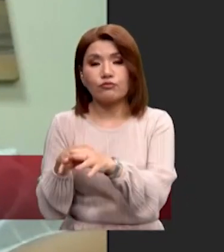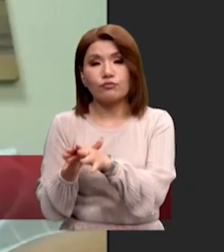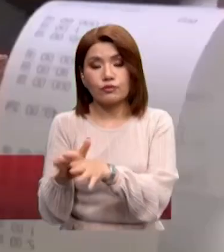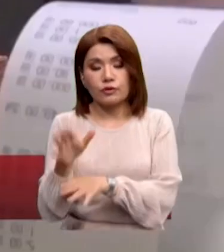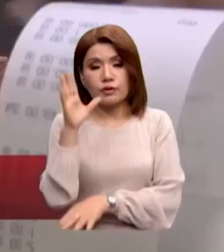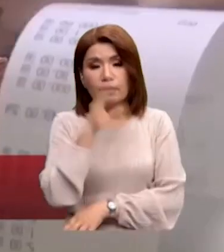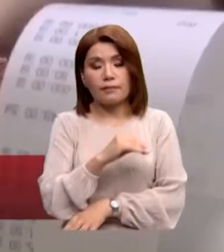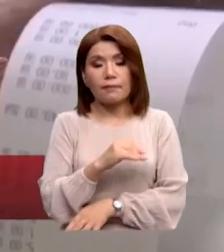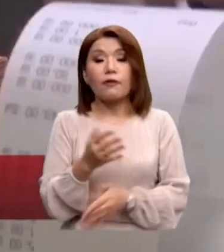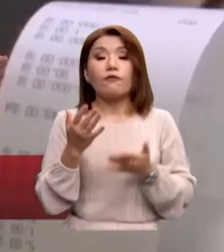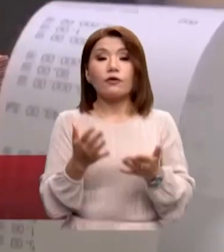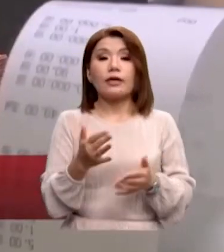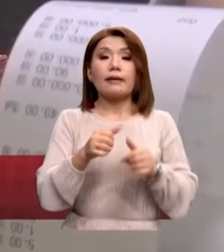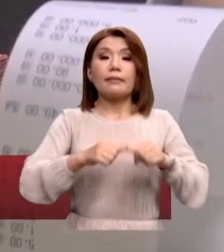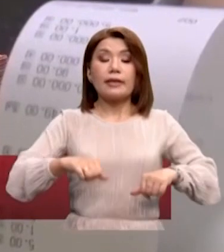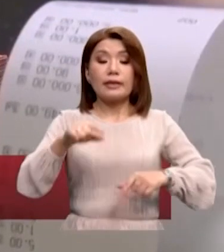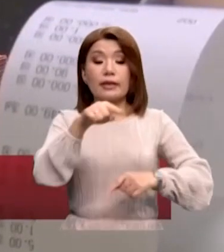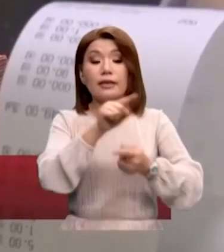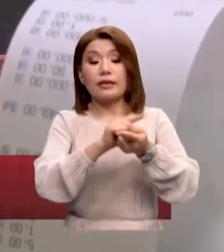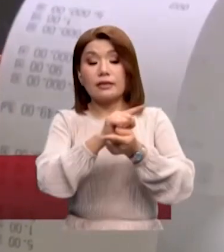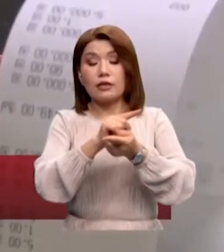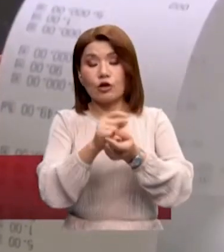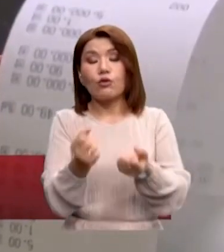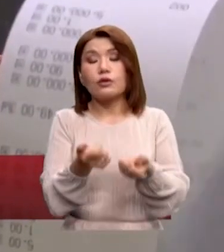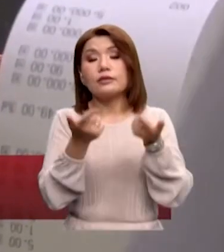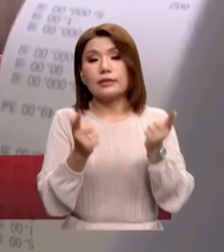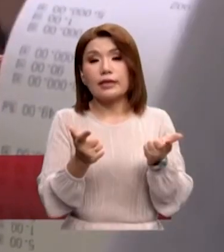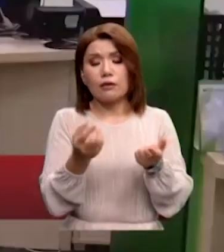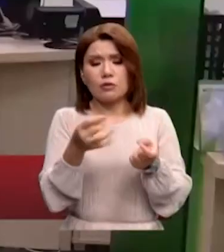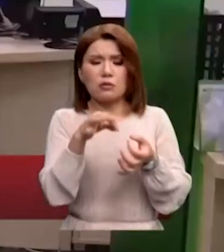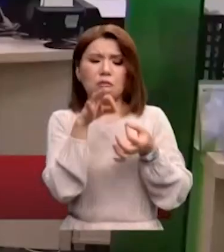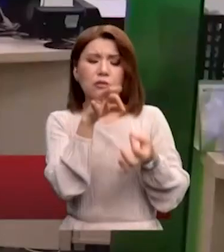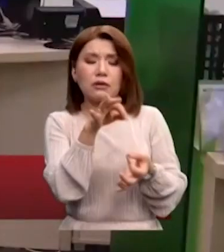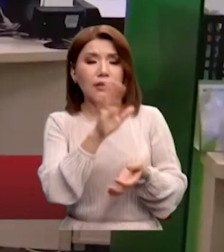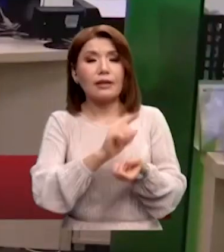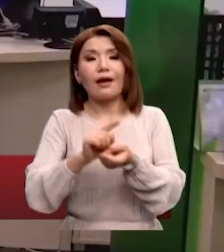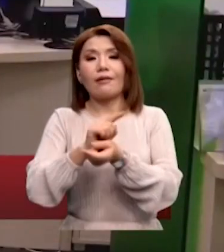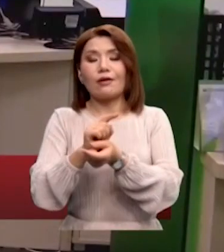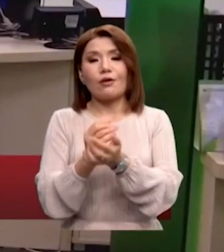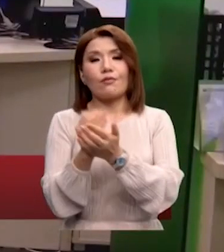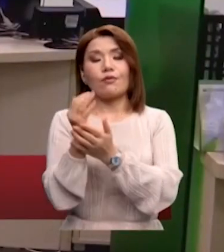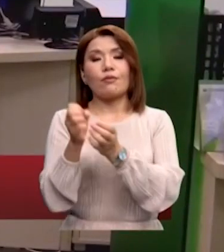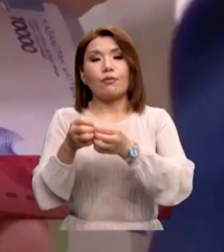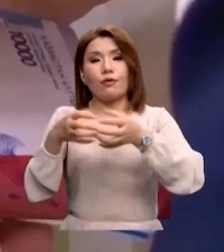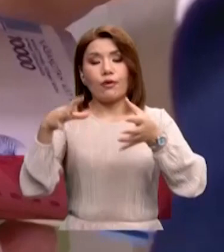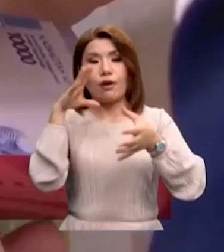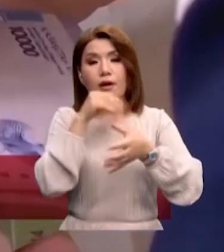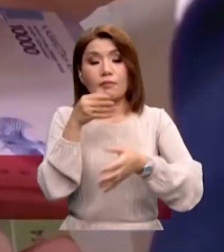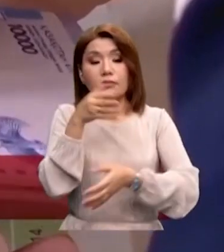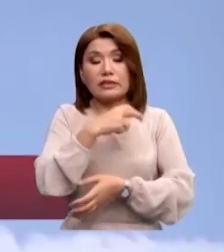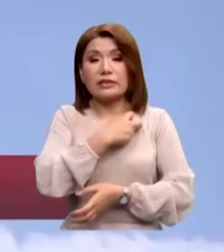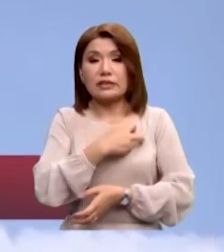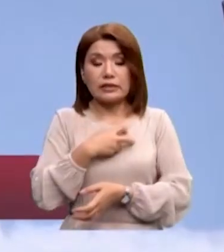өсетін болады. Негізінен сарапшылар бұл өзгерісті қолдап отыр. Қорда құр жатқан ақшаны табысқа айналдыратын кез жетті. Алайда тәуекелдерді